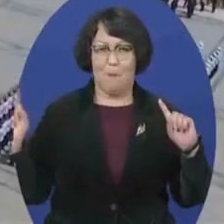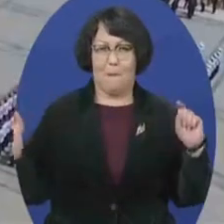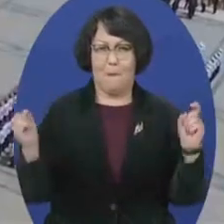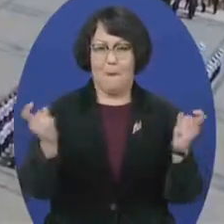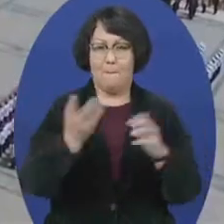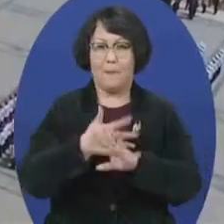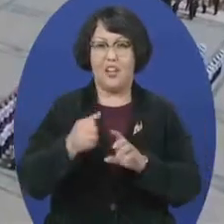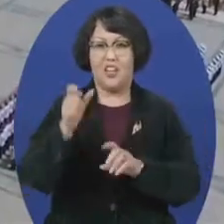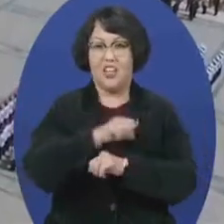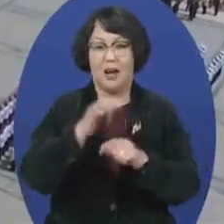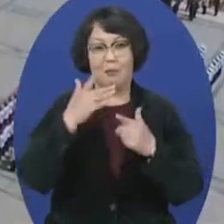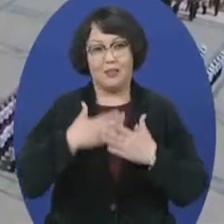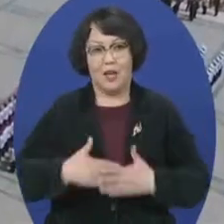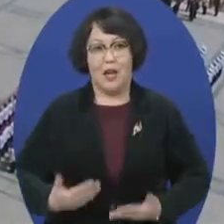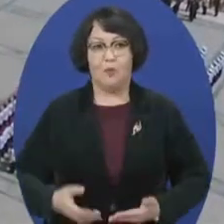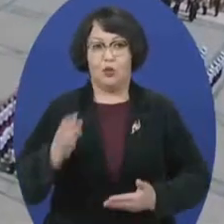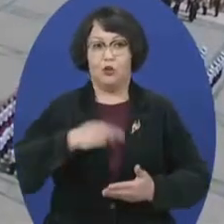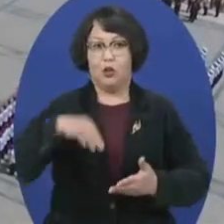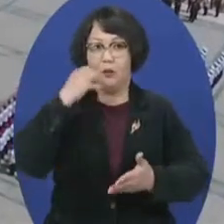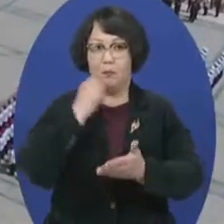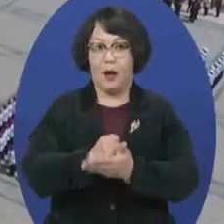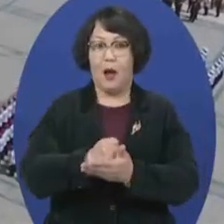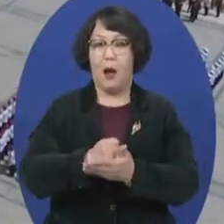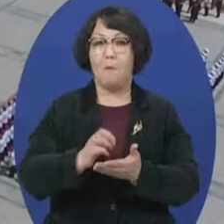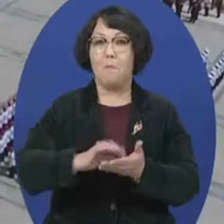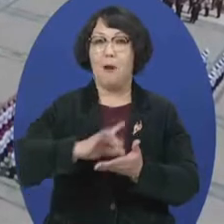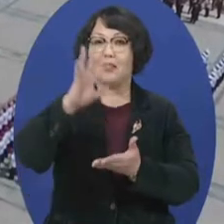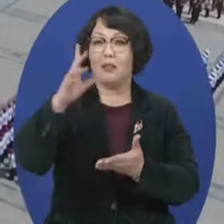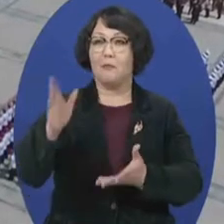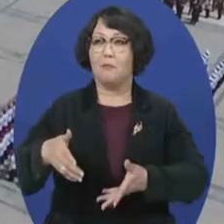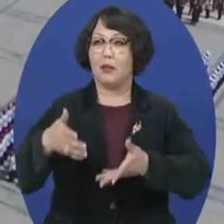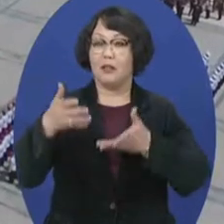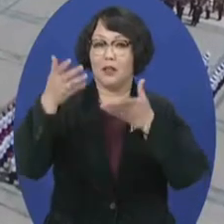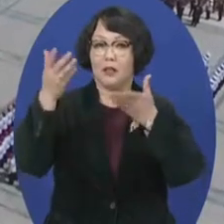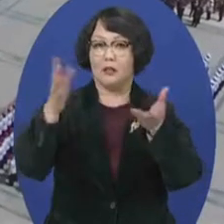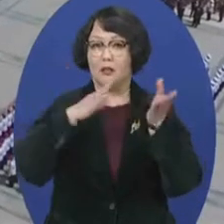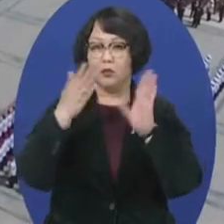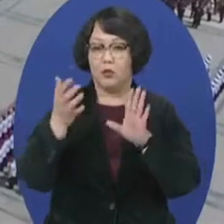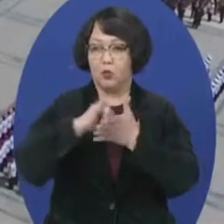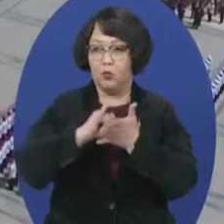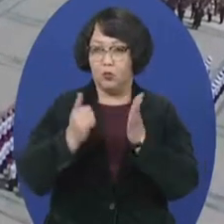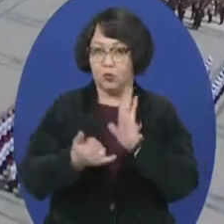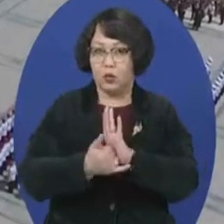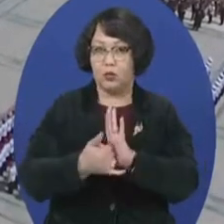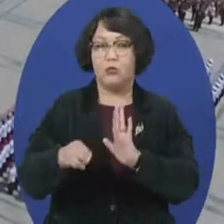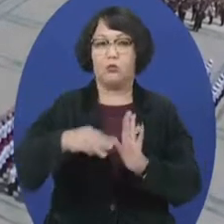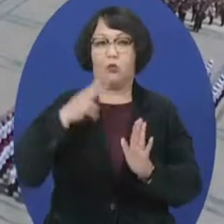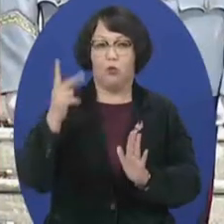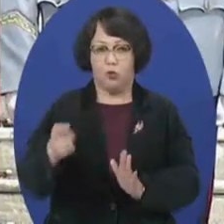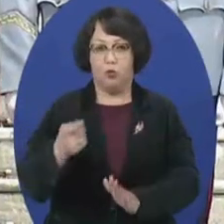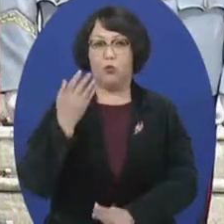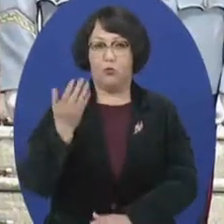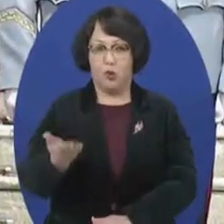амар амгалан амьдралын баталгаа мандан бадрахын бэлэг тэмдэг болж ирсэн түүхтэй